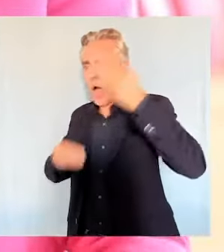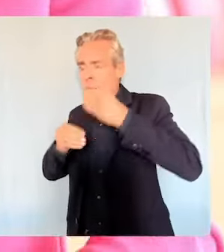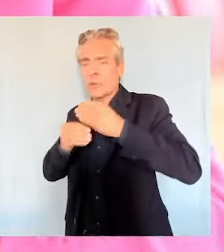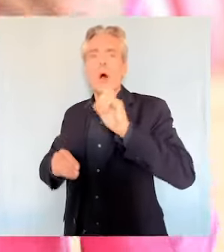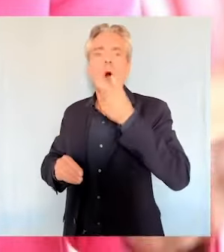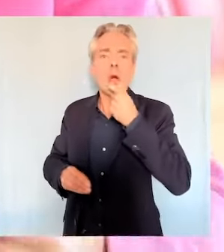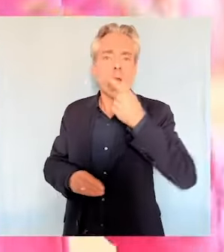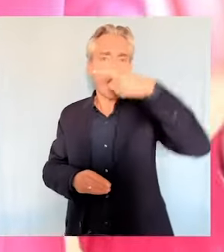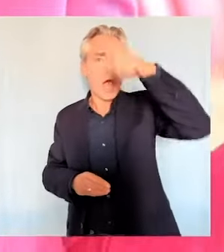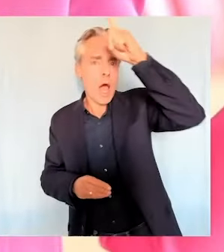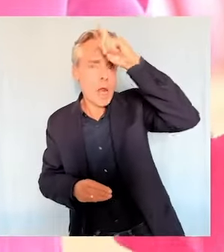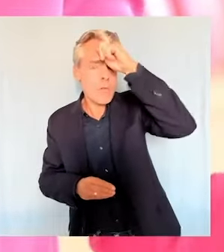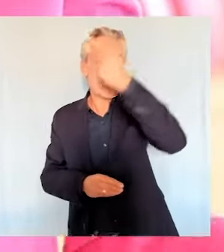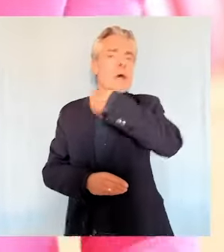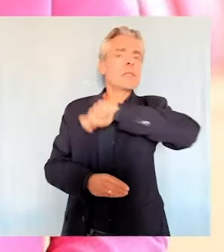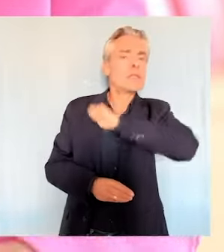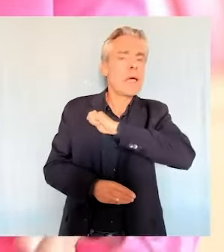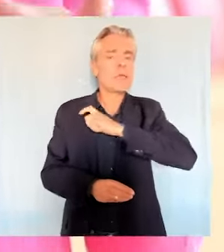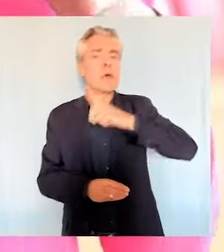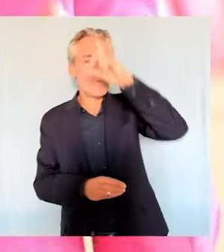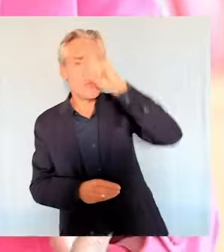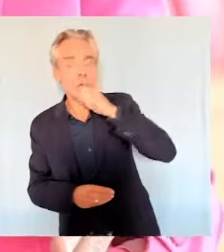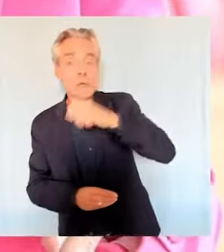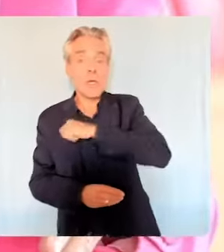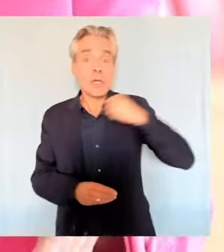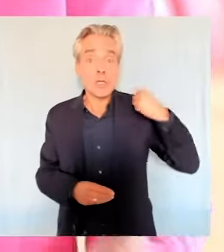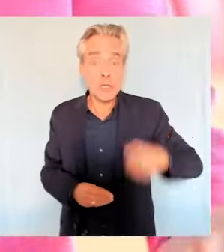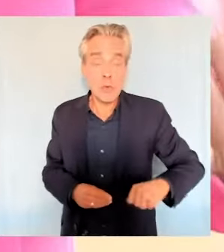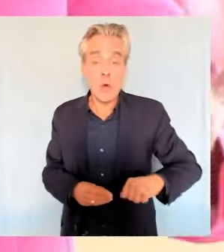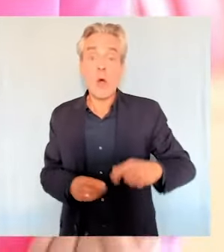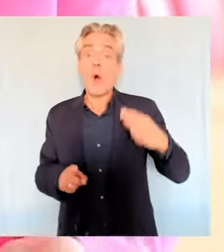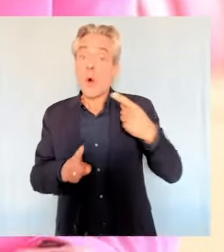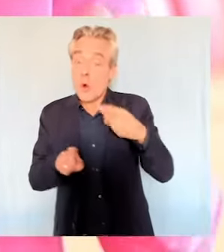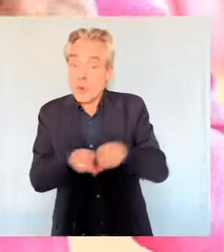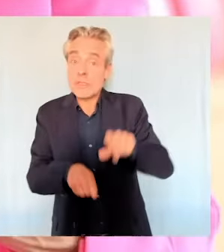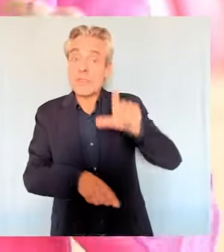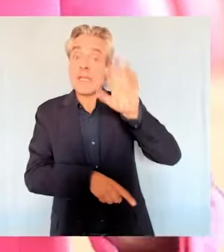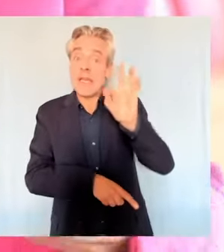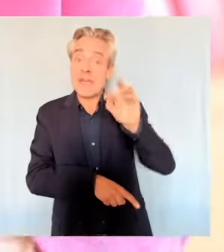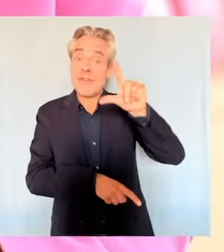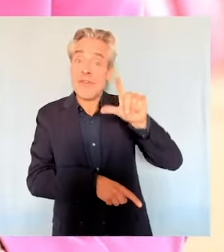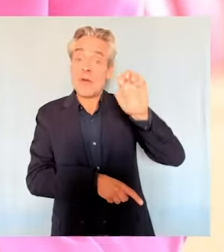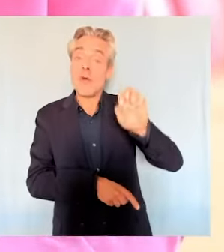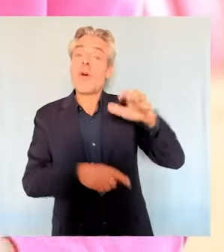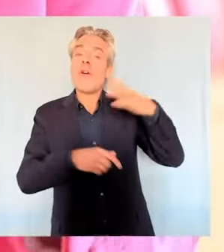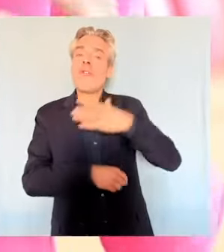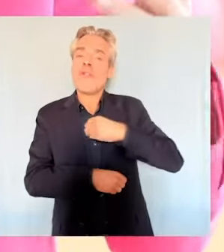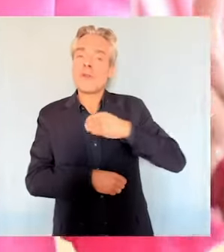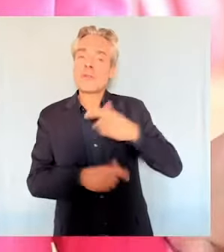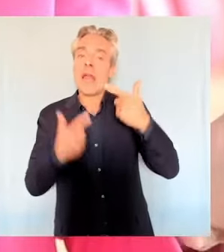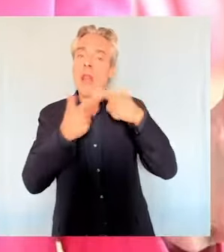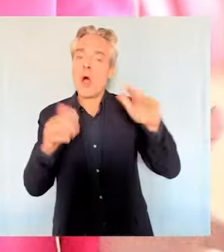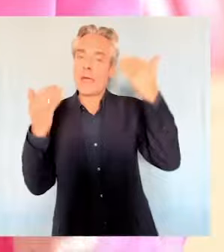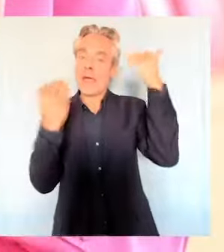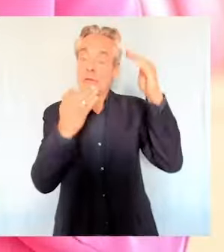l'anglais, l'allemand, l'espagnol, le portugais, le mandarin. On peut y apprendre le français langue étrangère. Et